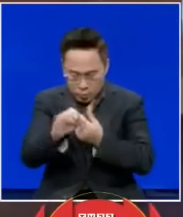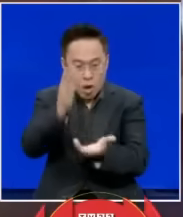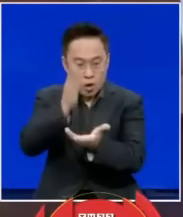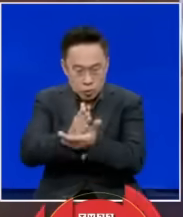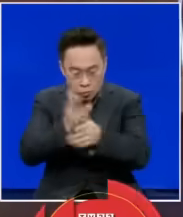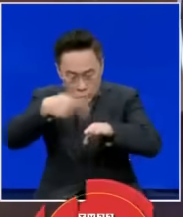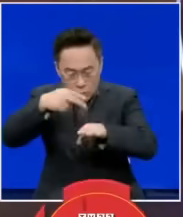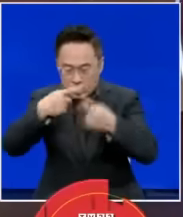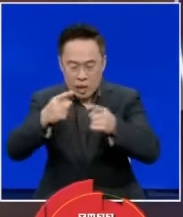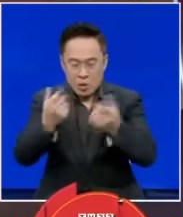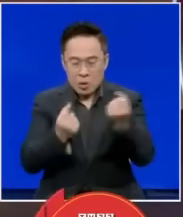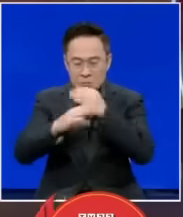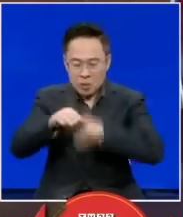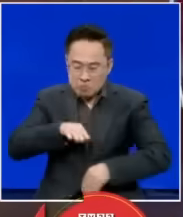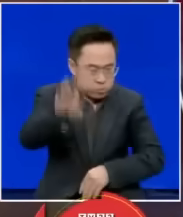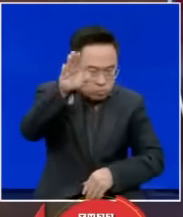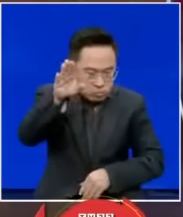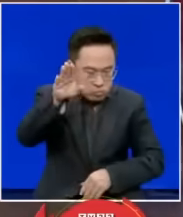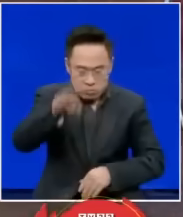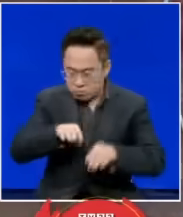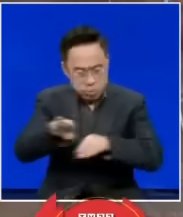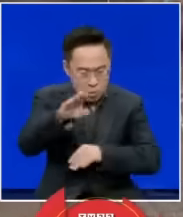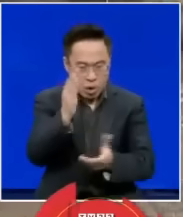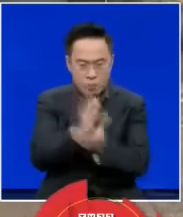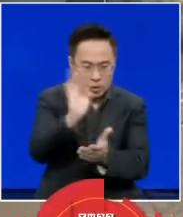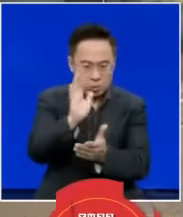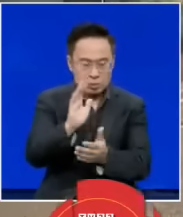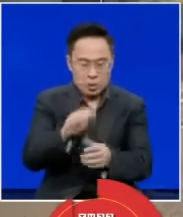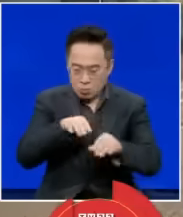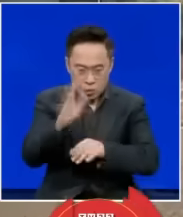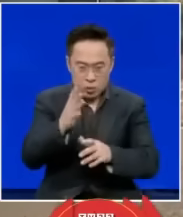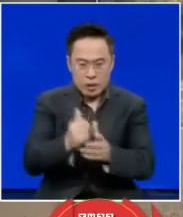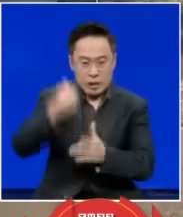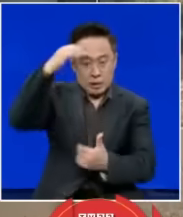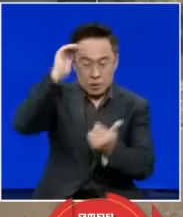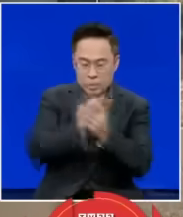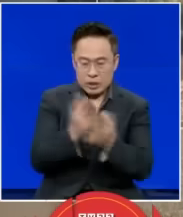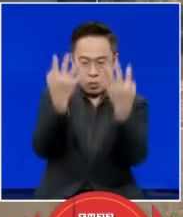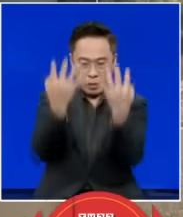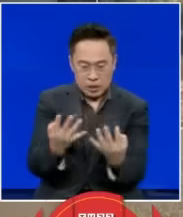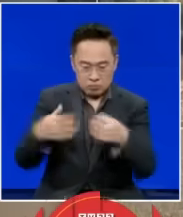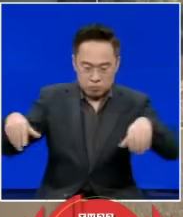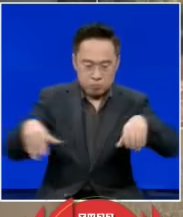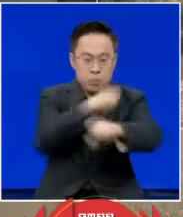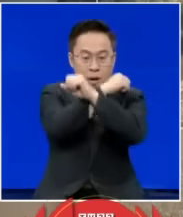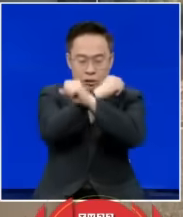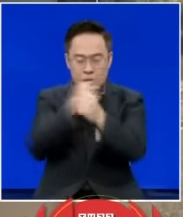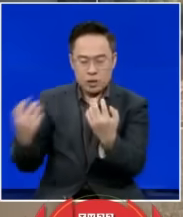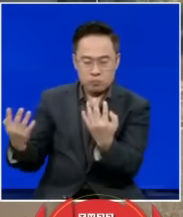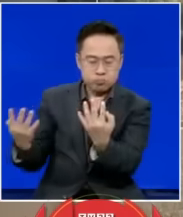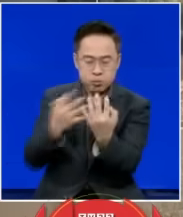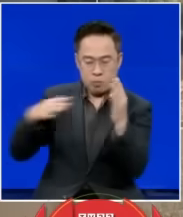จเจ้าหน้าที่ไม่แน่ใจทีมงานขอภาพข้างหน้าเนี่ยนะเขาเลยใช้แผงเหล็กเนี่ยใช้แผงเหล็กเลื่อนนะกันมาเพื่อหยุดร